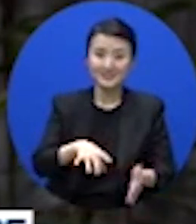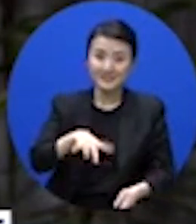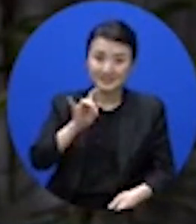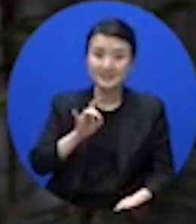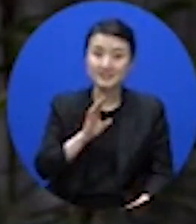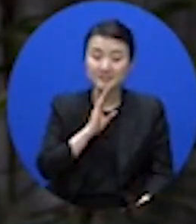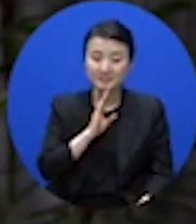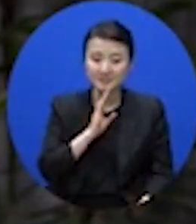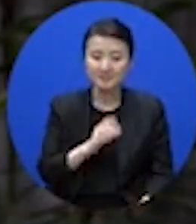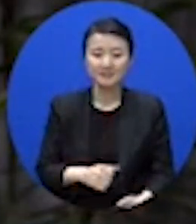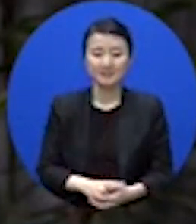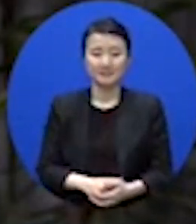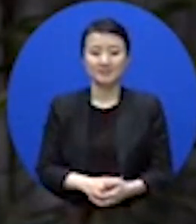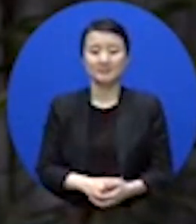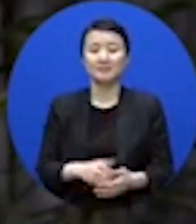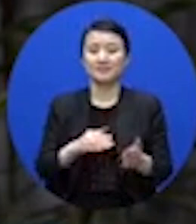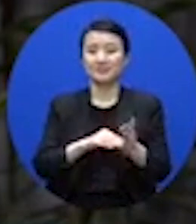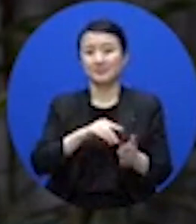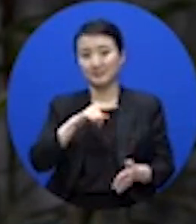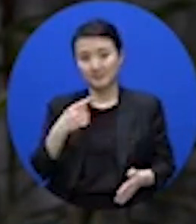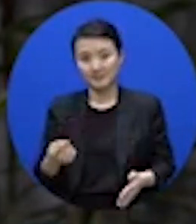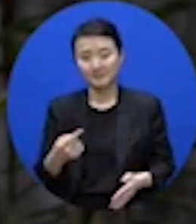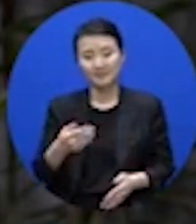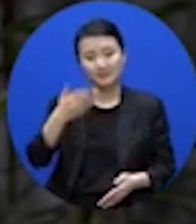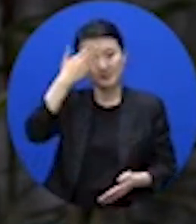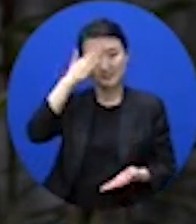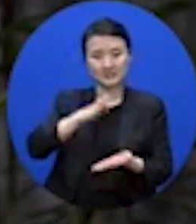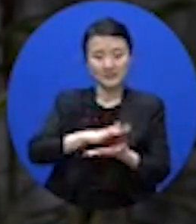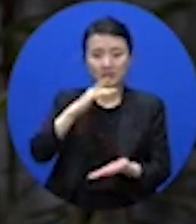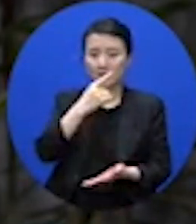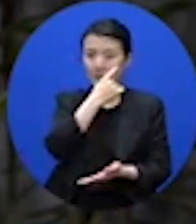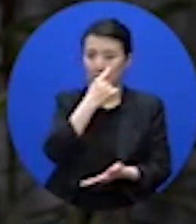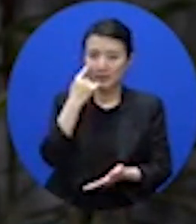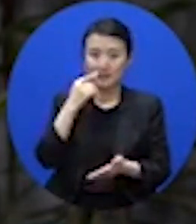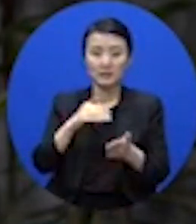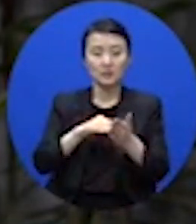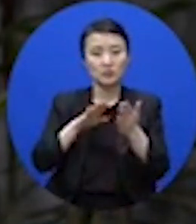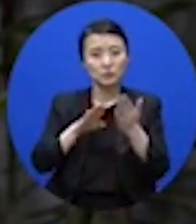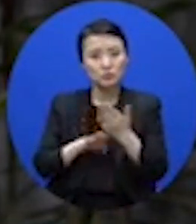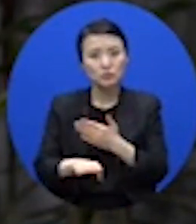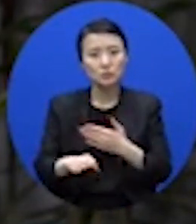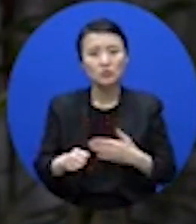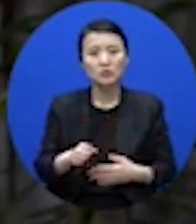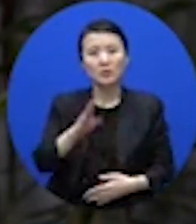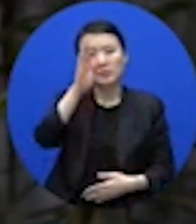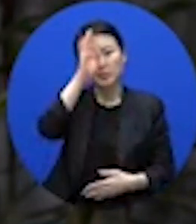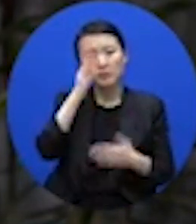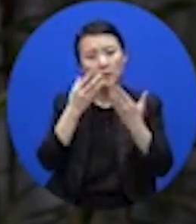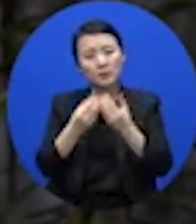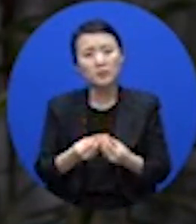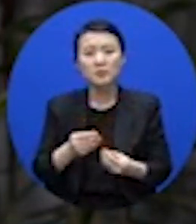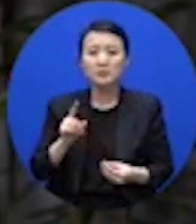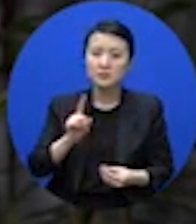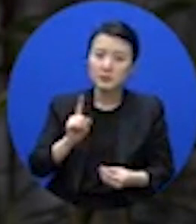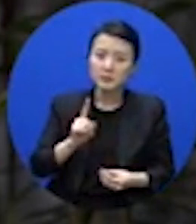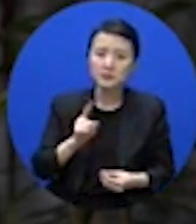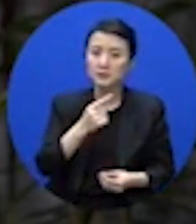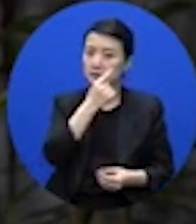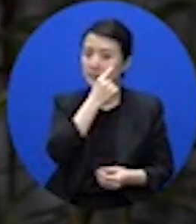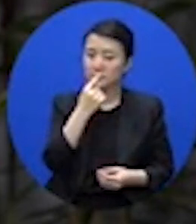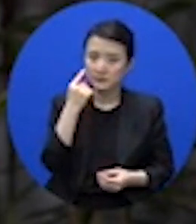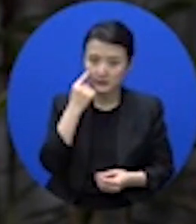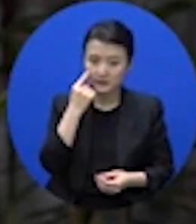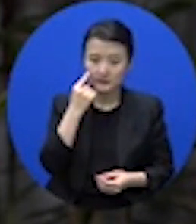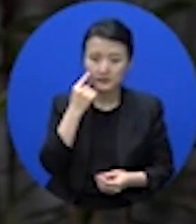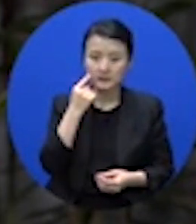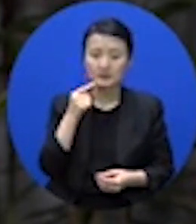그렇죠. 예, 그 다음에 이제 열을 재서 열이 없다 이렇게 하면, 그 다음에 어떤 증상에 따라서 증상이 있을까 하면서 우리가 그